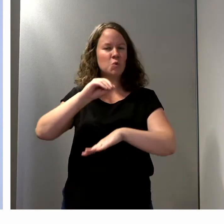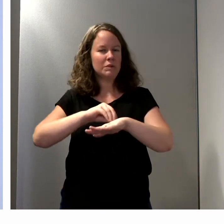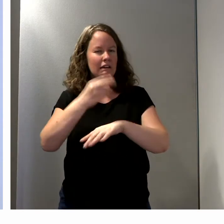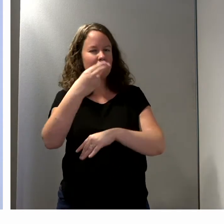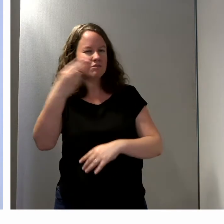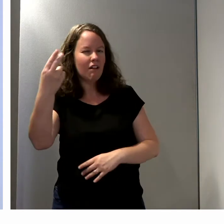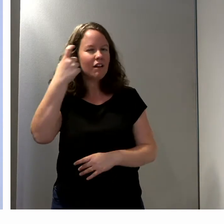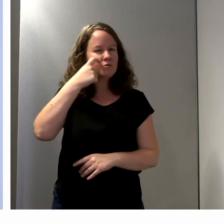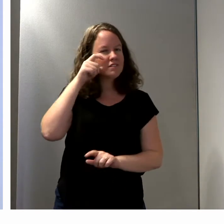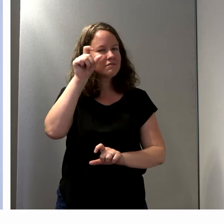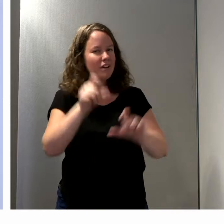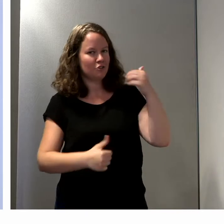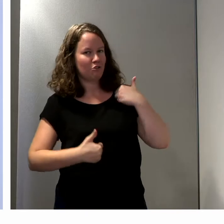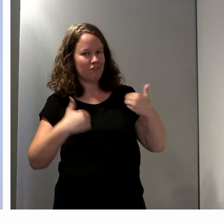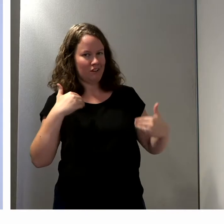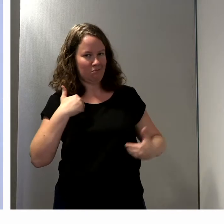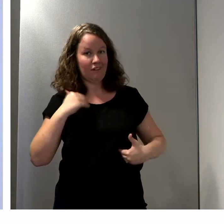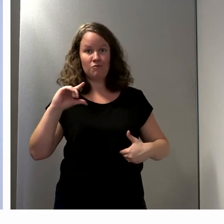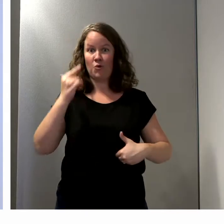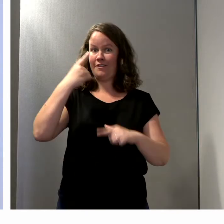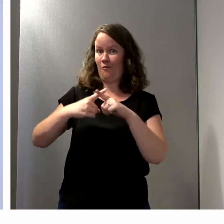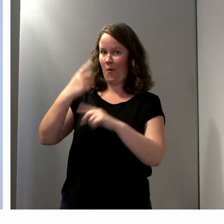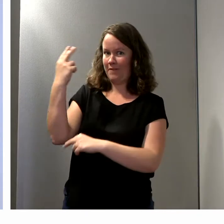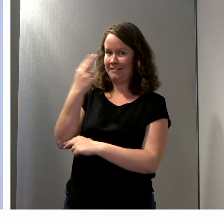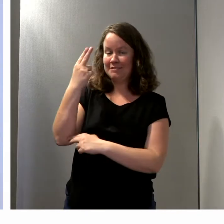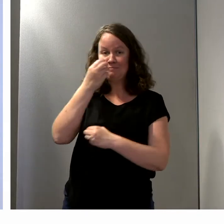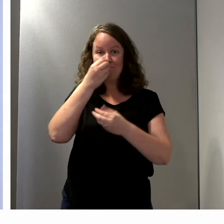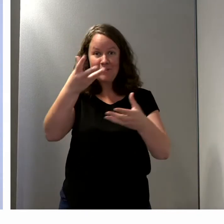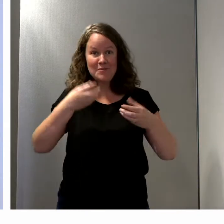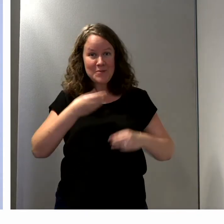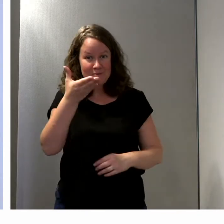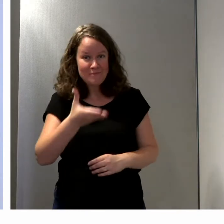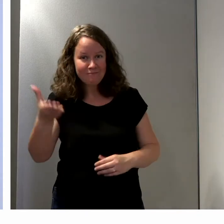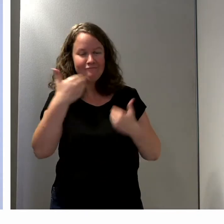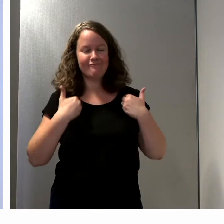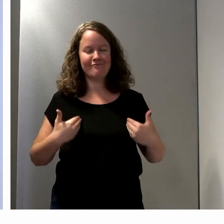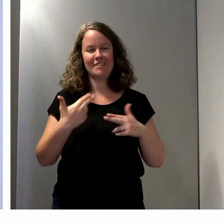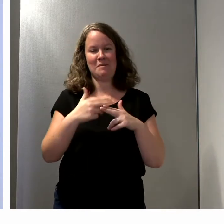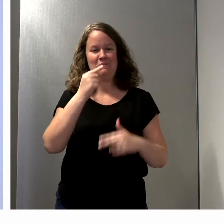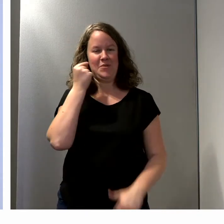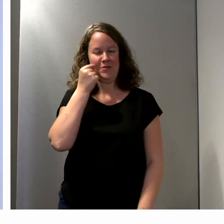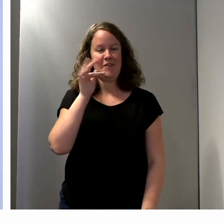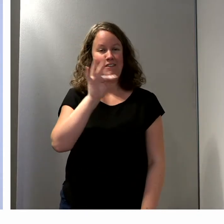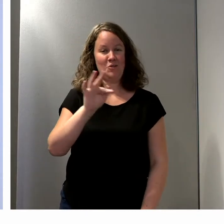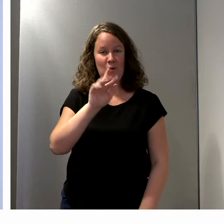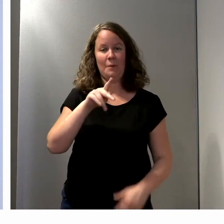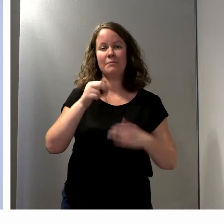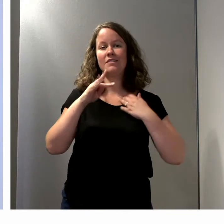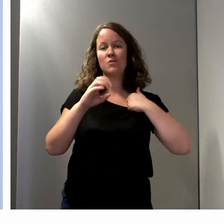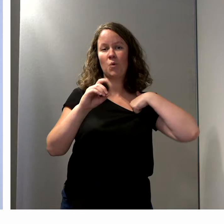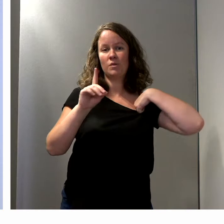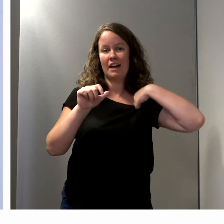consultatif des personnes handicapées. Je suis ravi de vous accueillir. Je suis Fernando Pinto da Silva, je suis vice-président